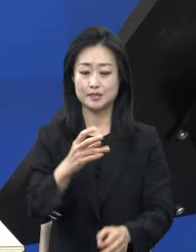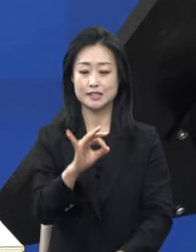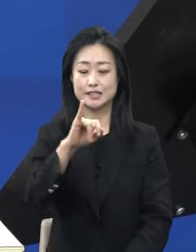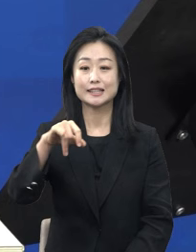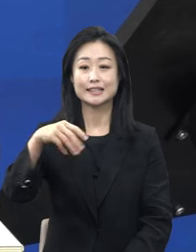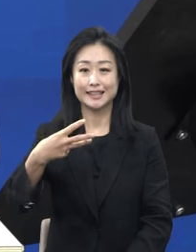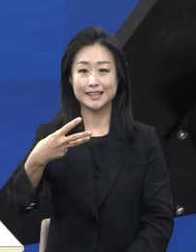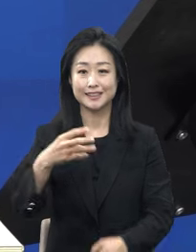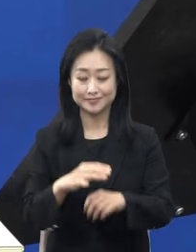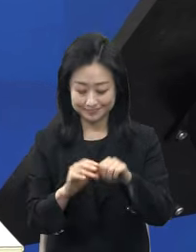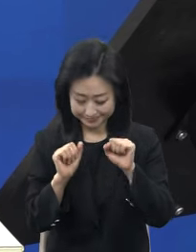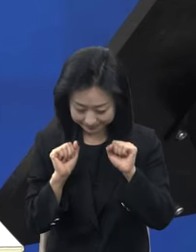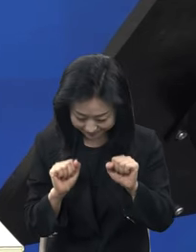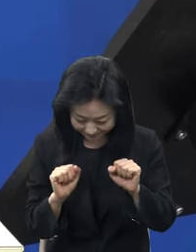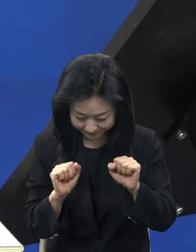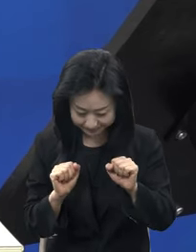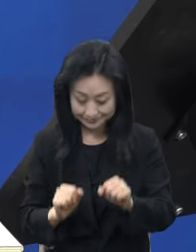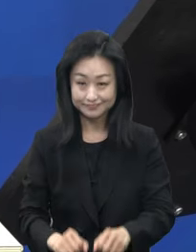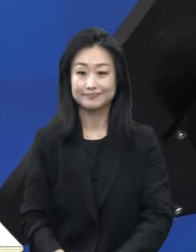올리겠습니다.